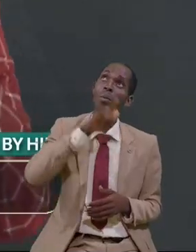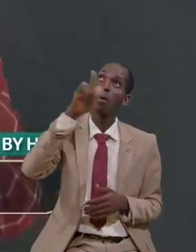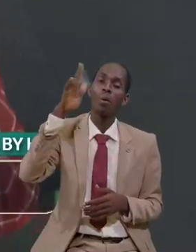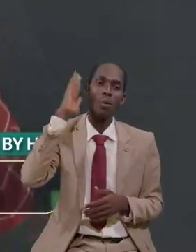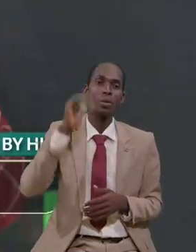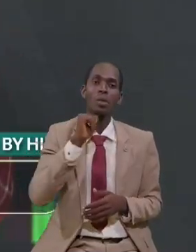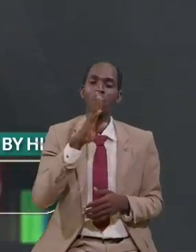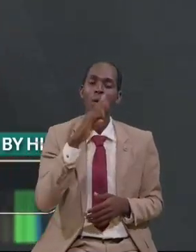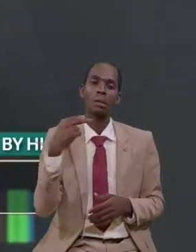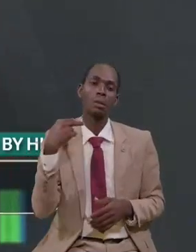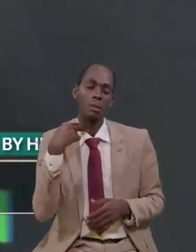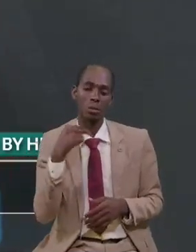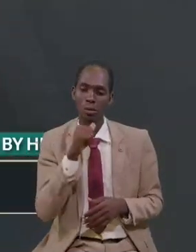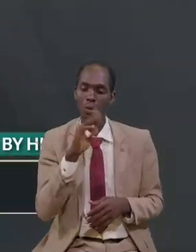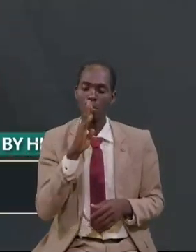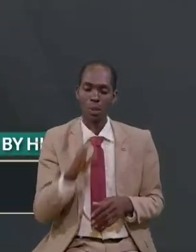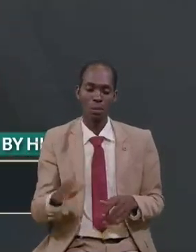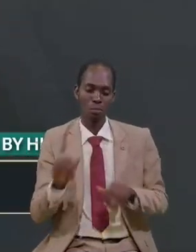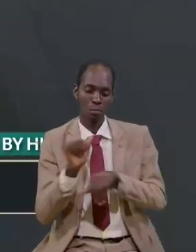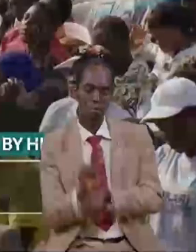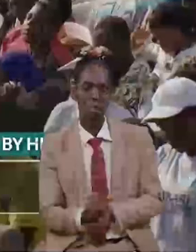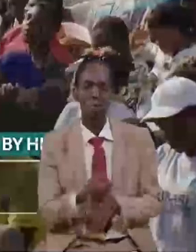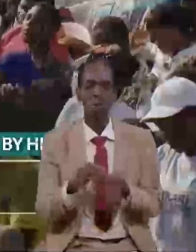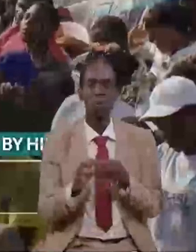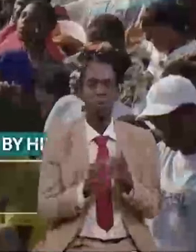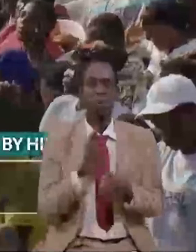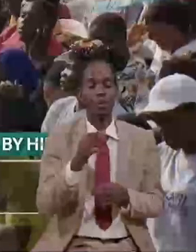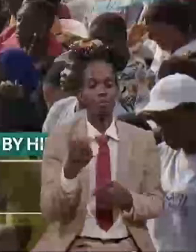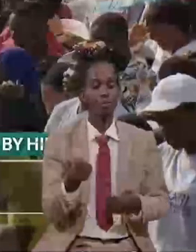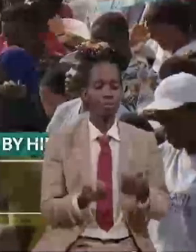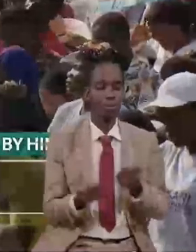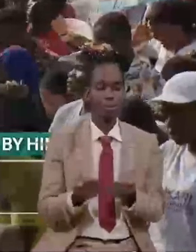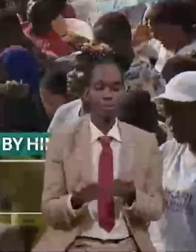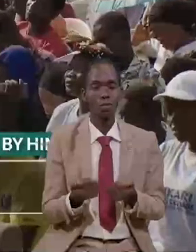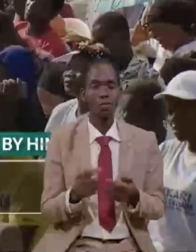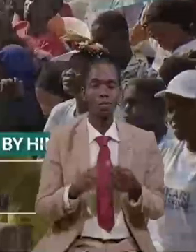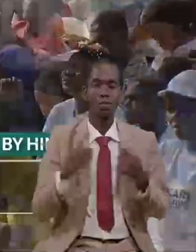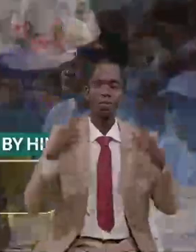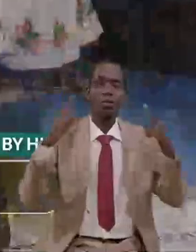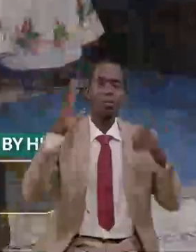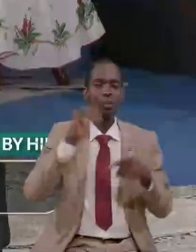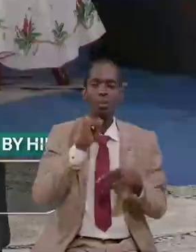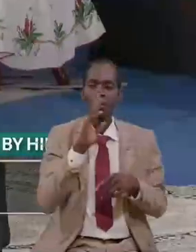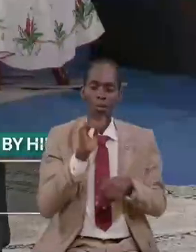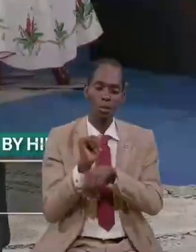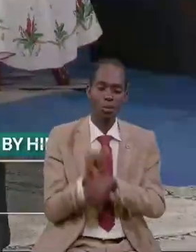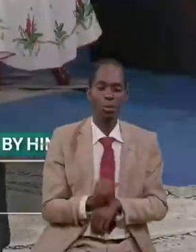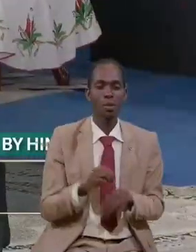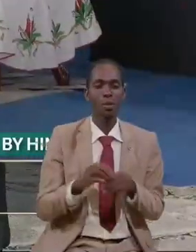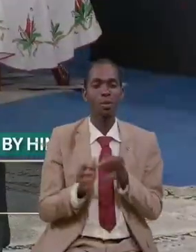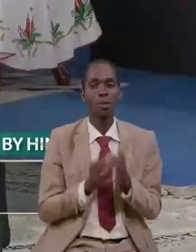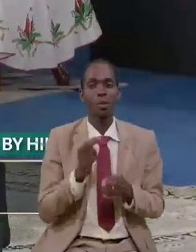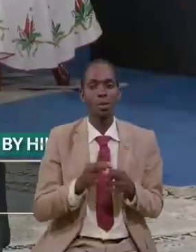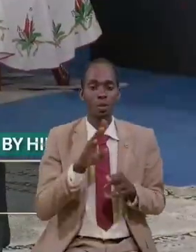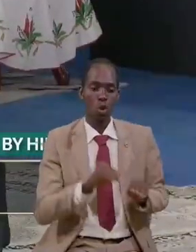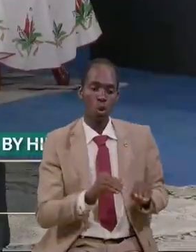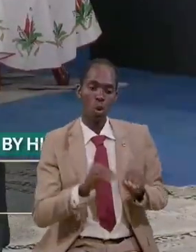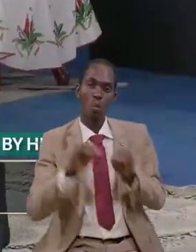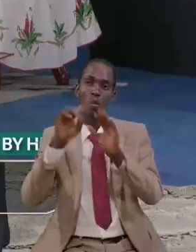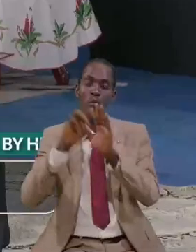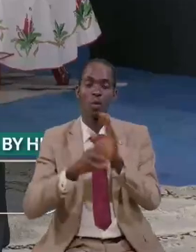Ton avion ne va pas cracher. Ton véhicule ne sera pas. Le mouvement de ta vie ne